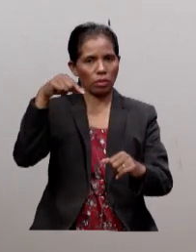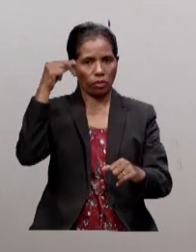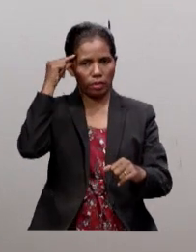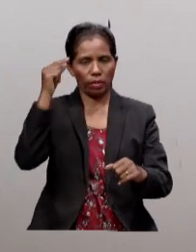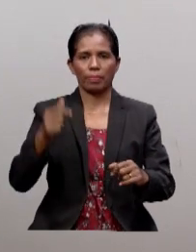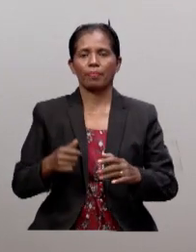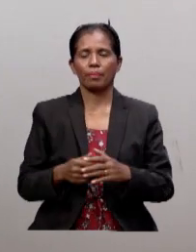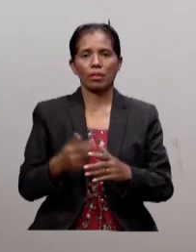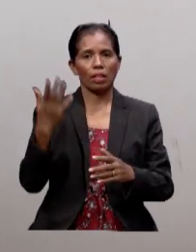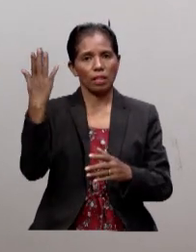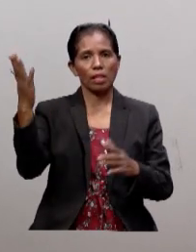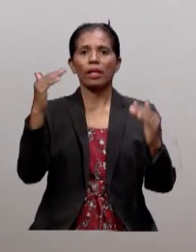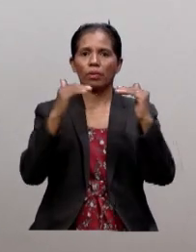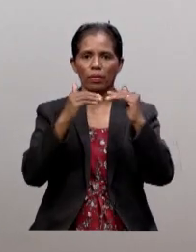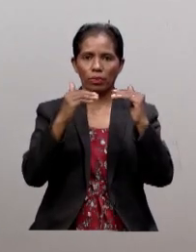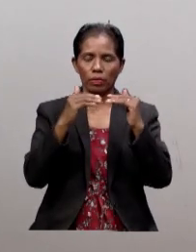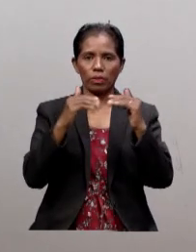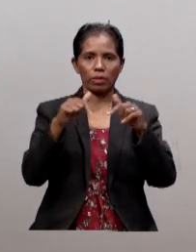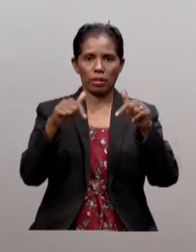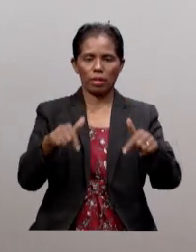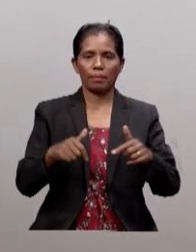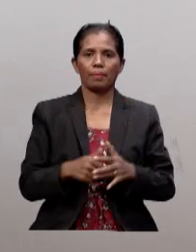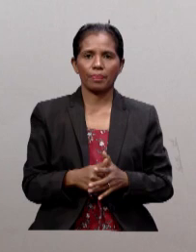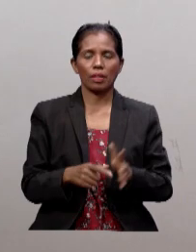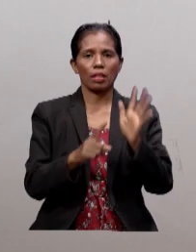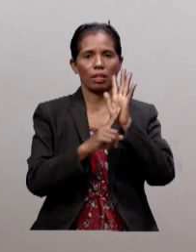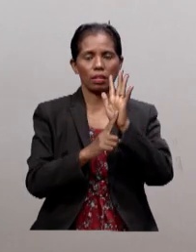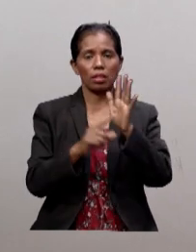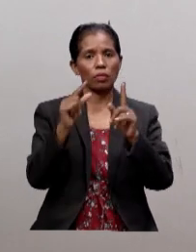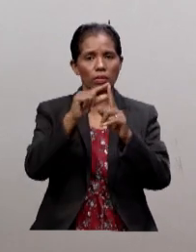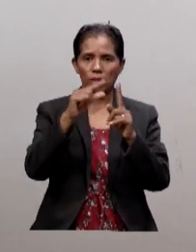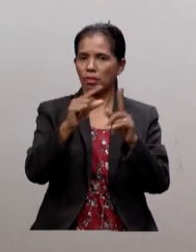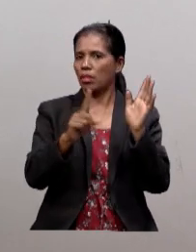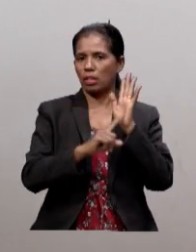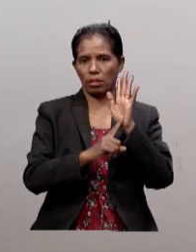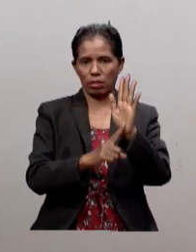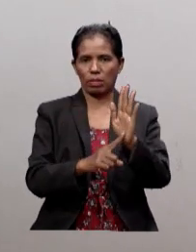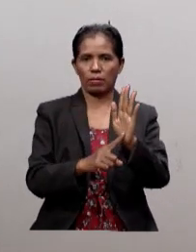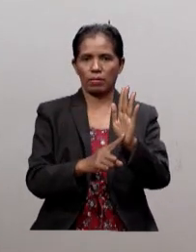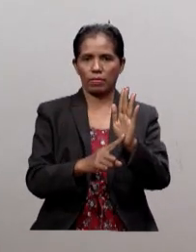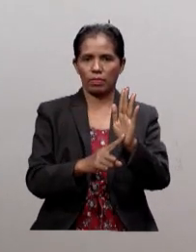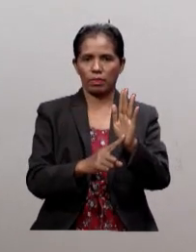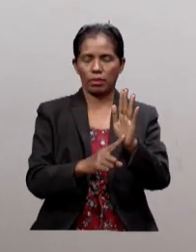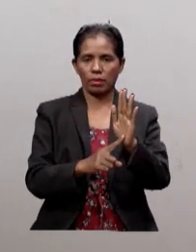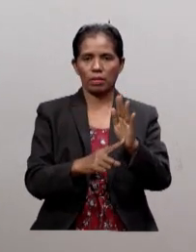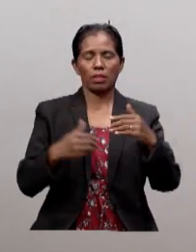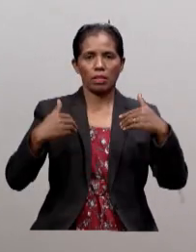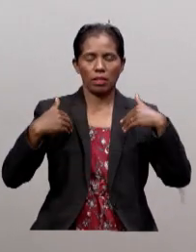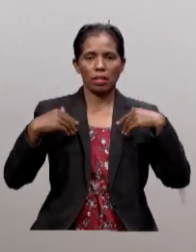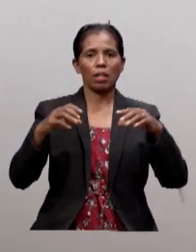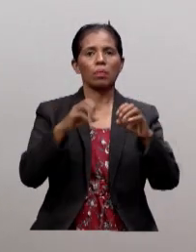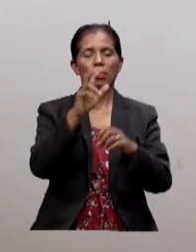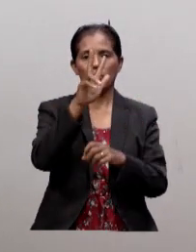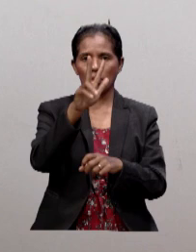Iha encontro konsil de ne iha parecer na behato iha opsang tolu maka